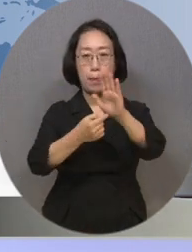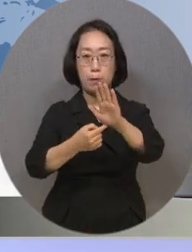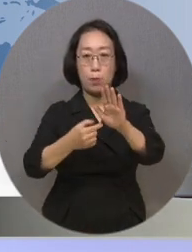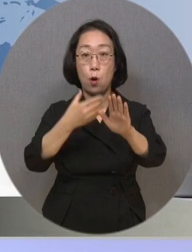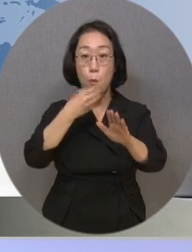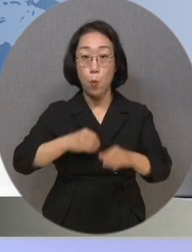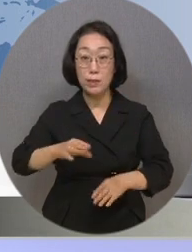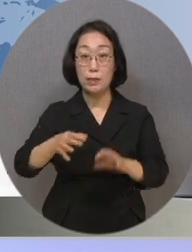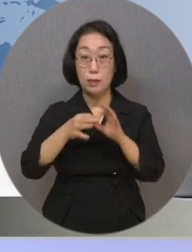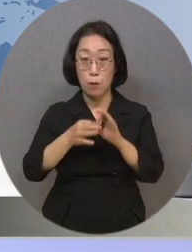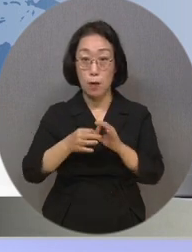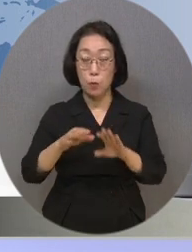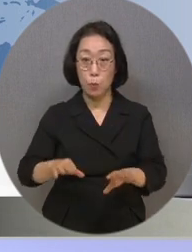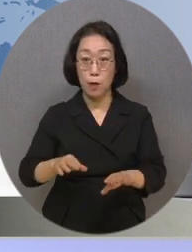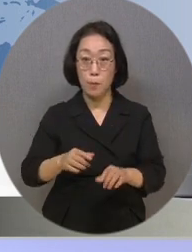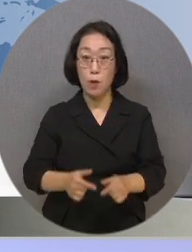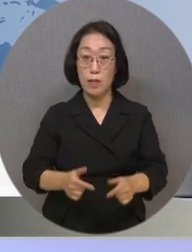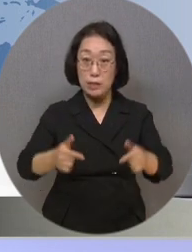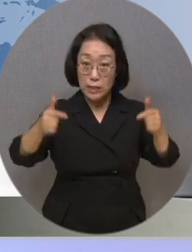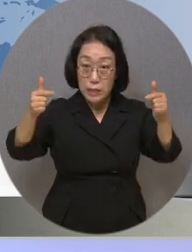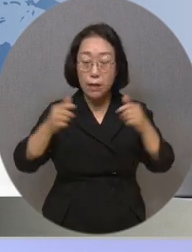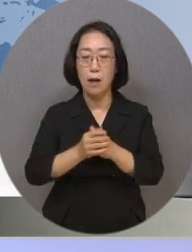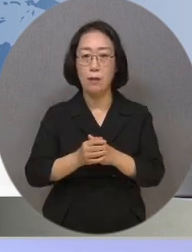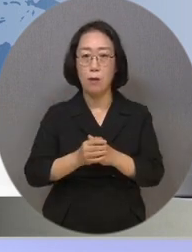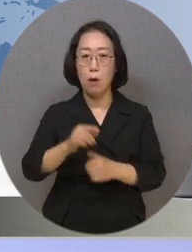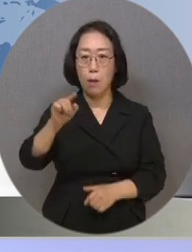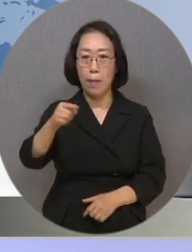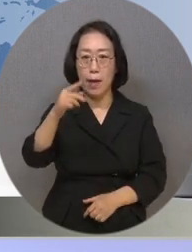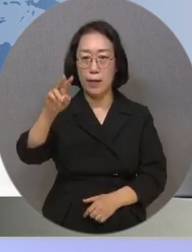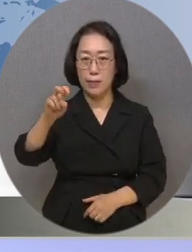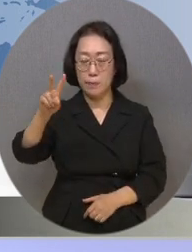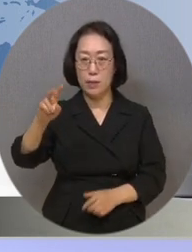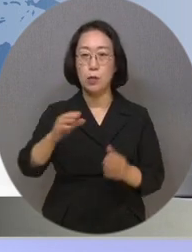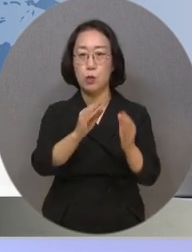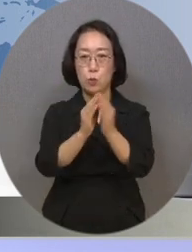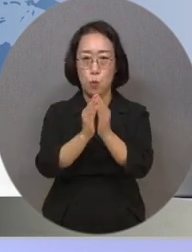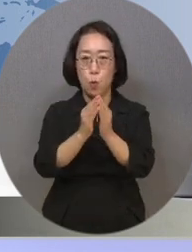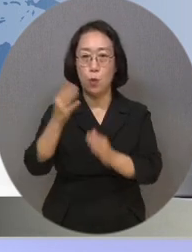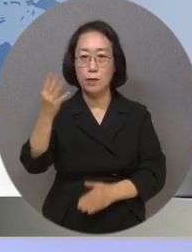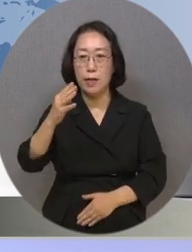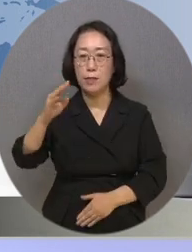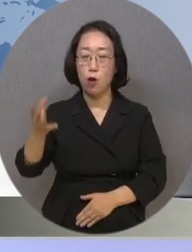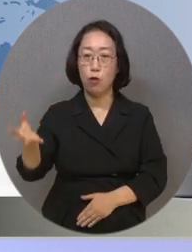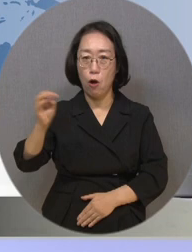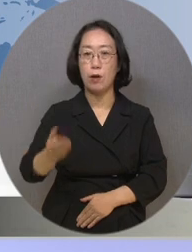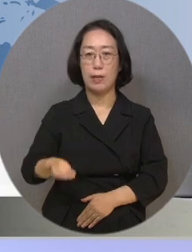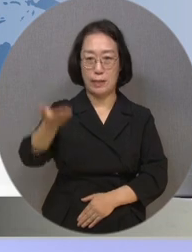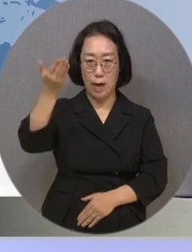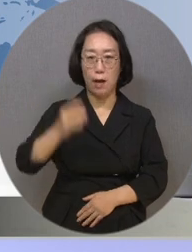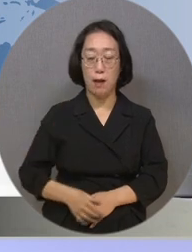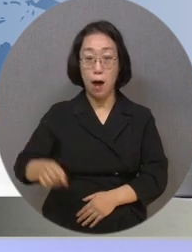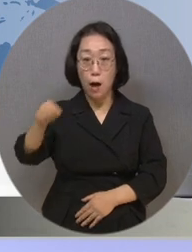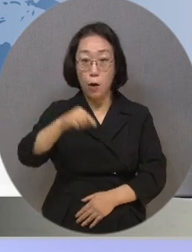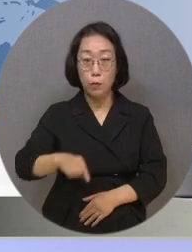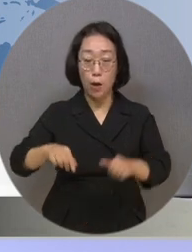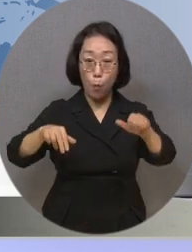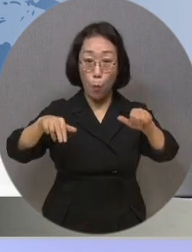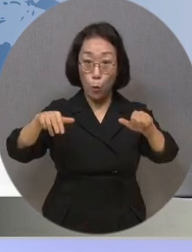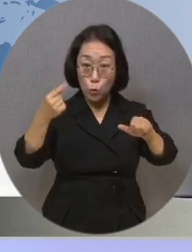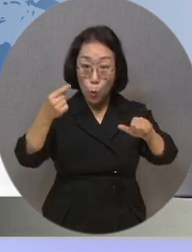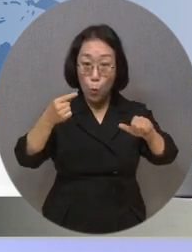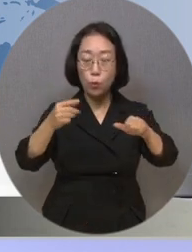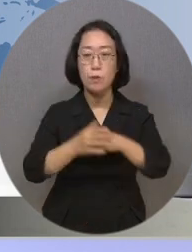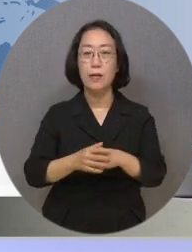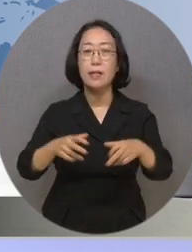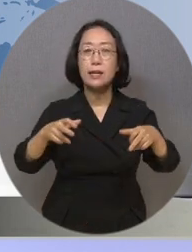복지회사는 오래 대비 12.2% 증가한 122조 4538억원입니다 이중 약 5조원